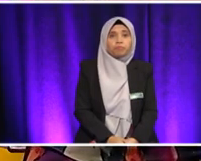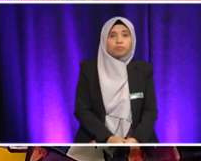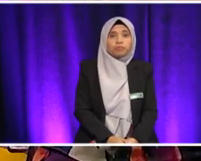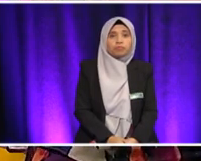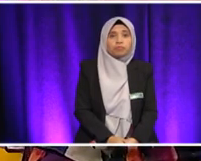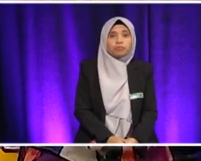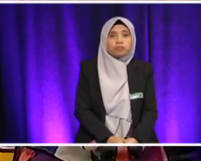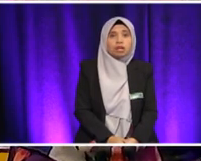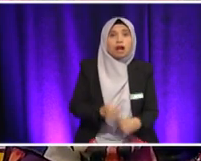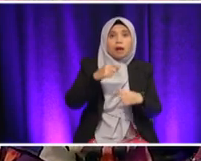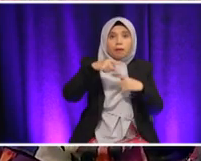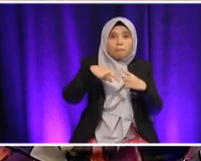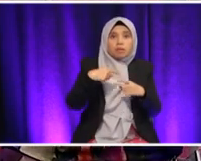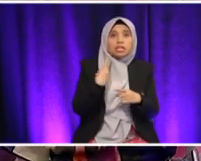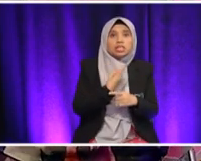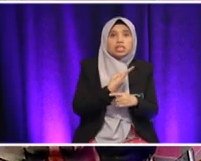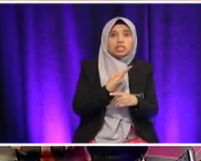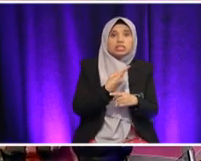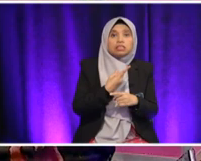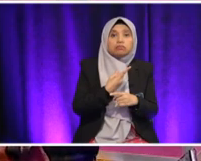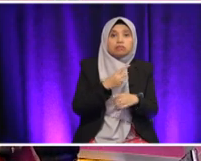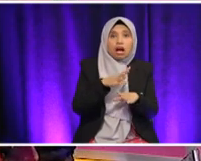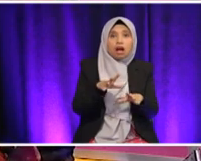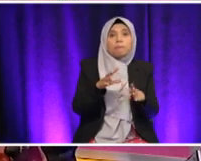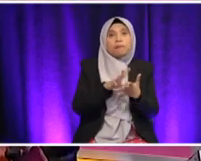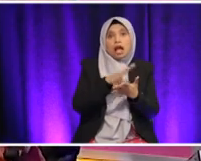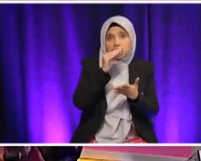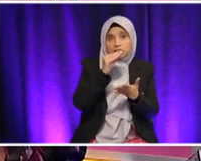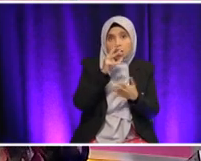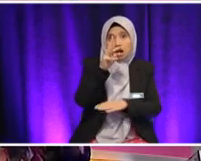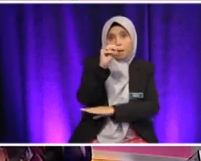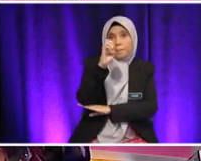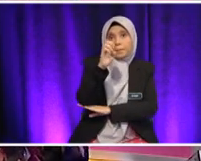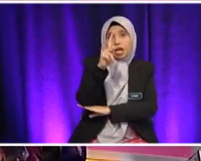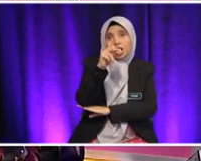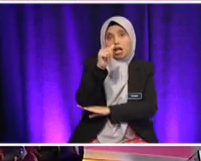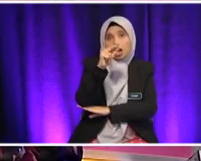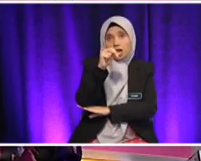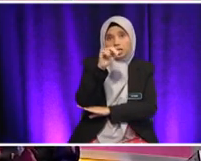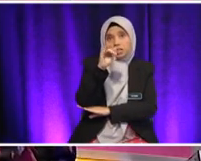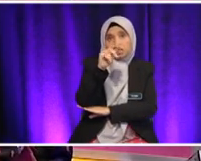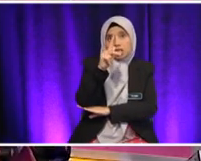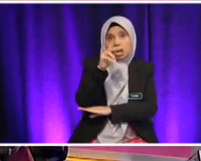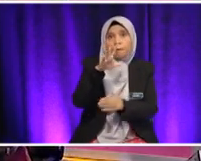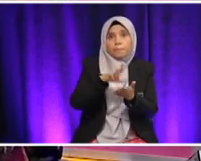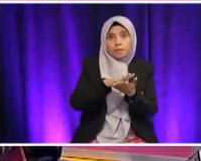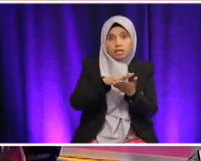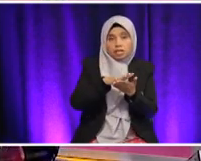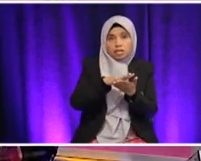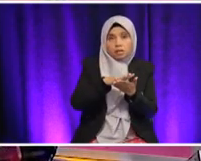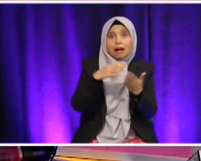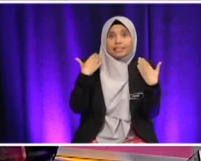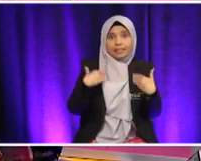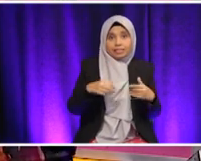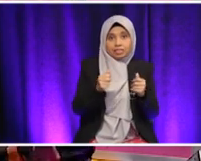Oke bila kita udah ada bila dah belajar mekanik badan yang betul barulah kita boleh lakukan kejam mengangkat dan